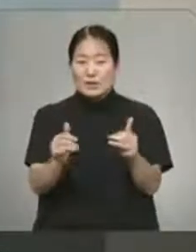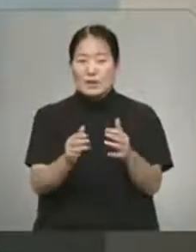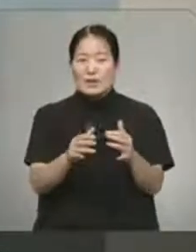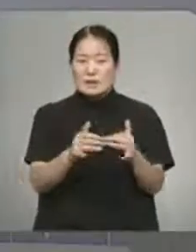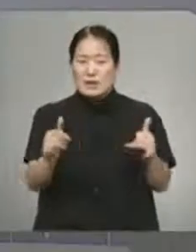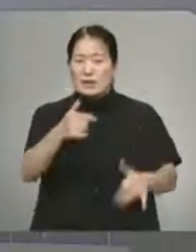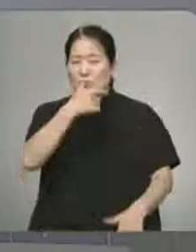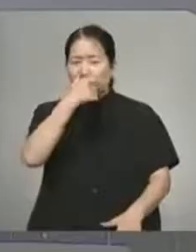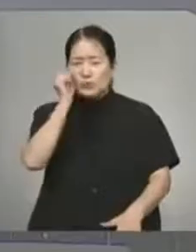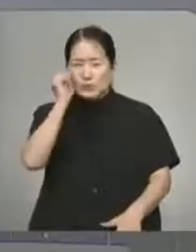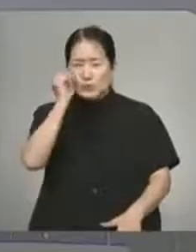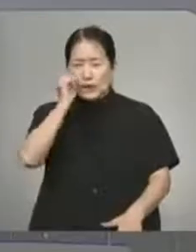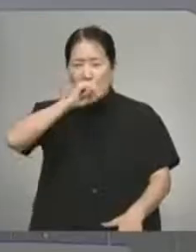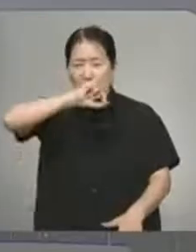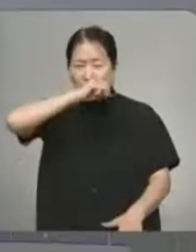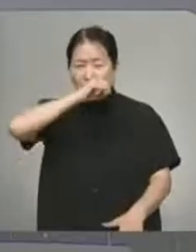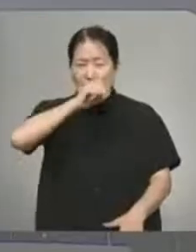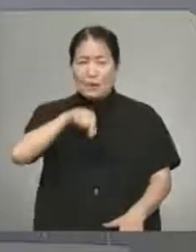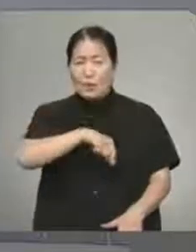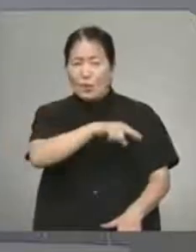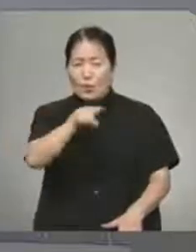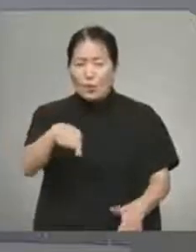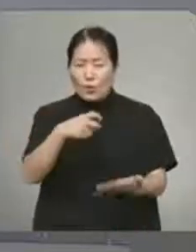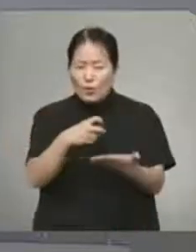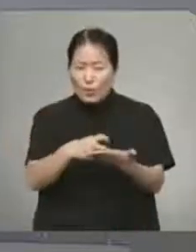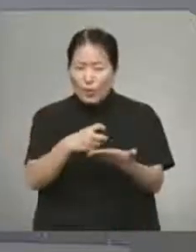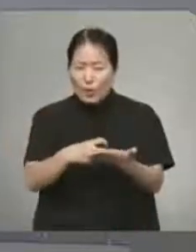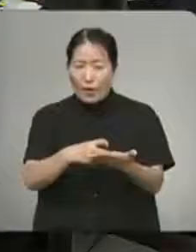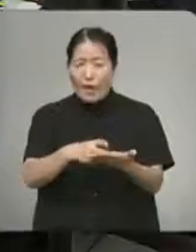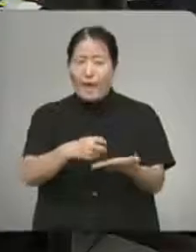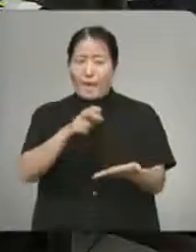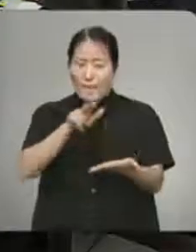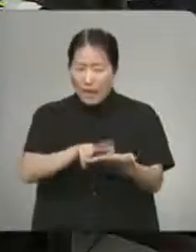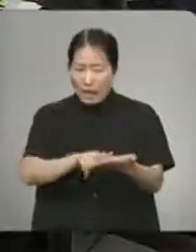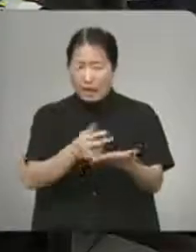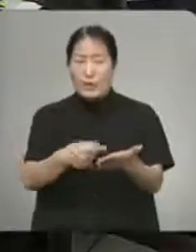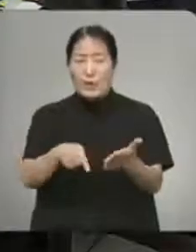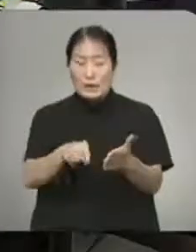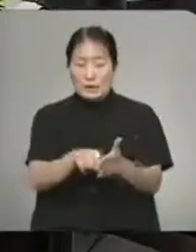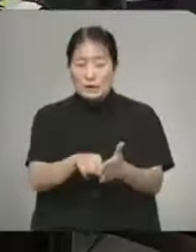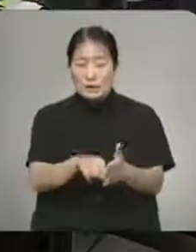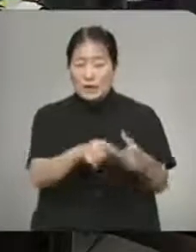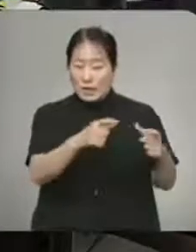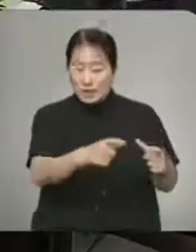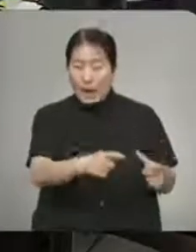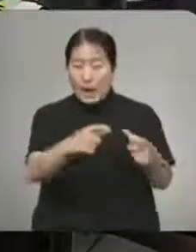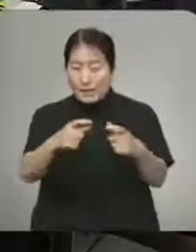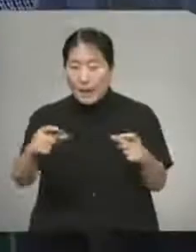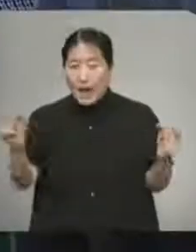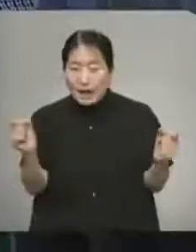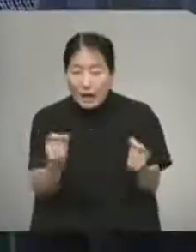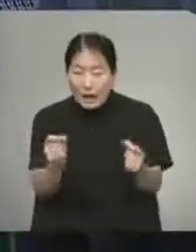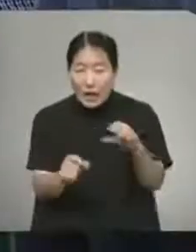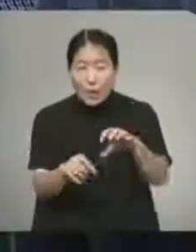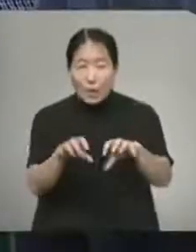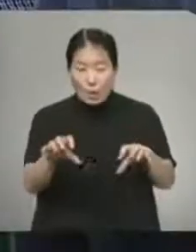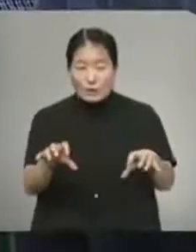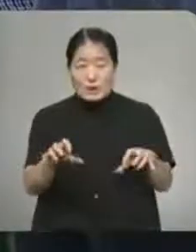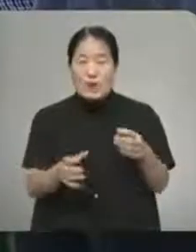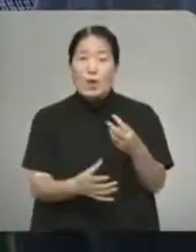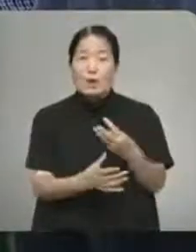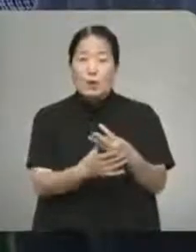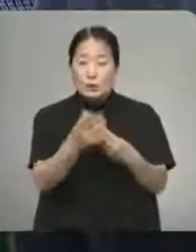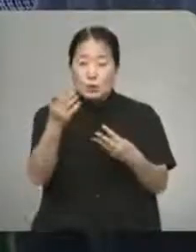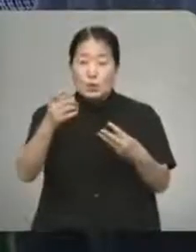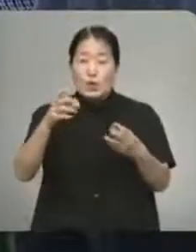예산의 극복해 의 법 개정 까지 이어 지려면 지리적으로 인접하고 거나 같은 문화권 인 시 군들이 공통된